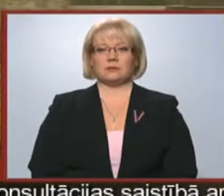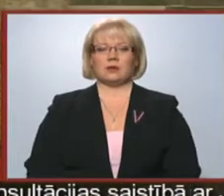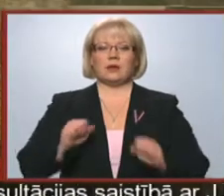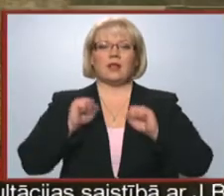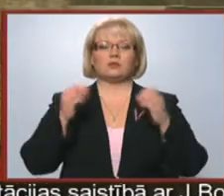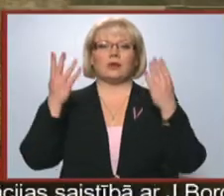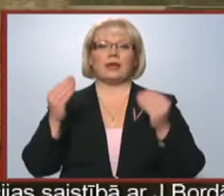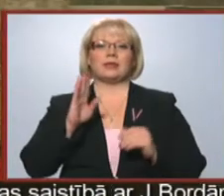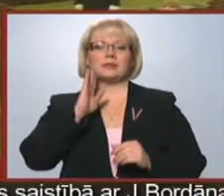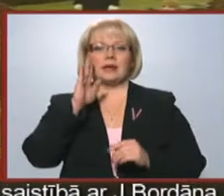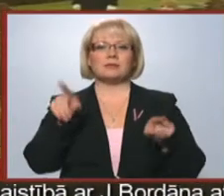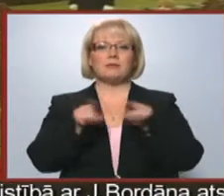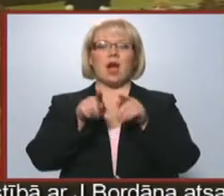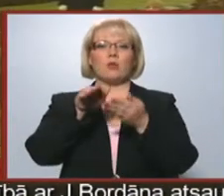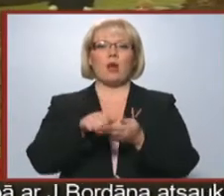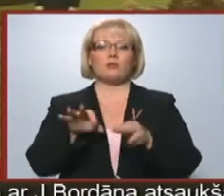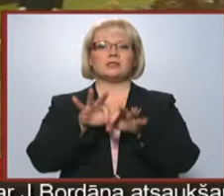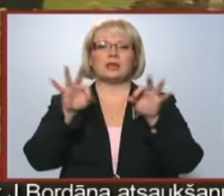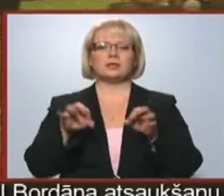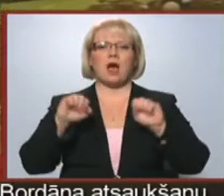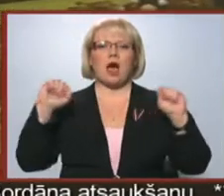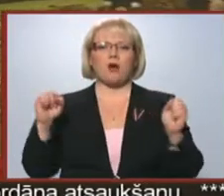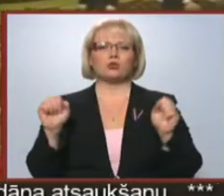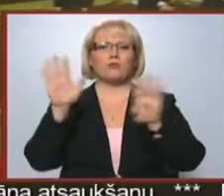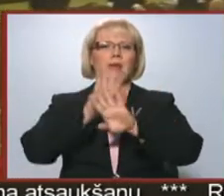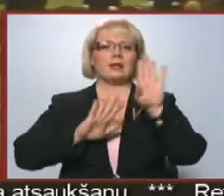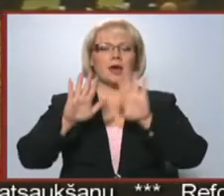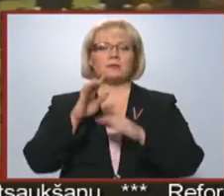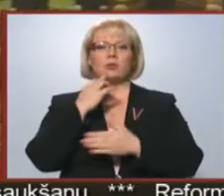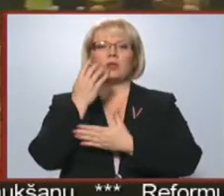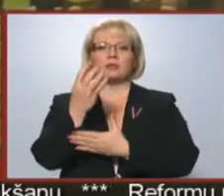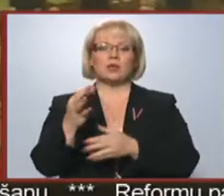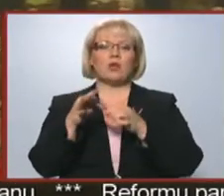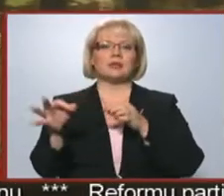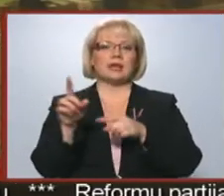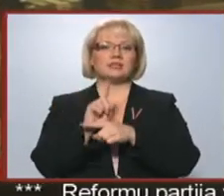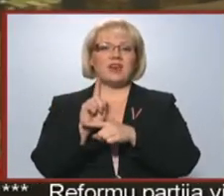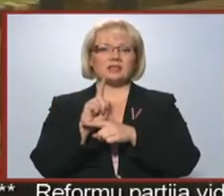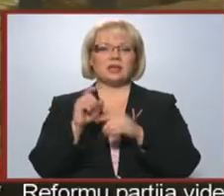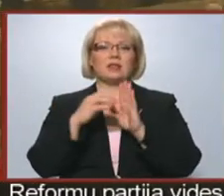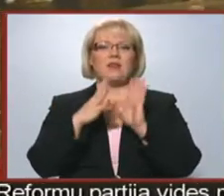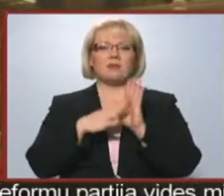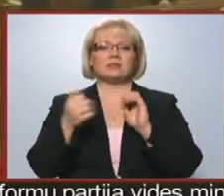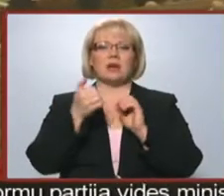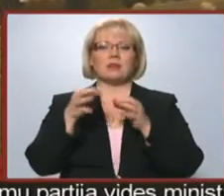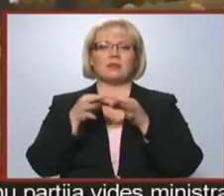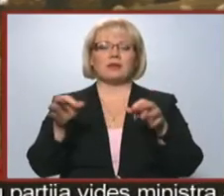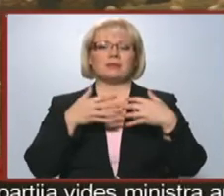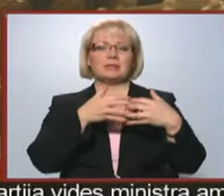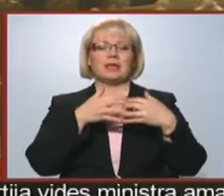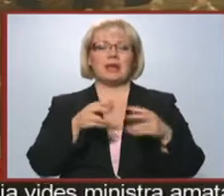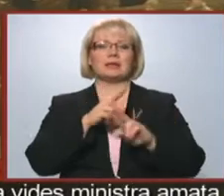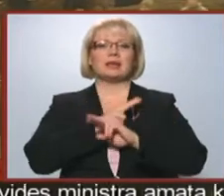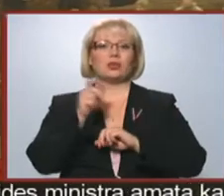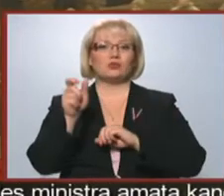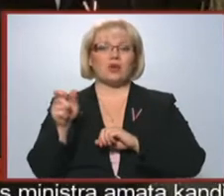Lāčplēša dienas rīts brāļu kapos iesākās augsts un miglains, bet nolikt ziedus un aizdegt svecītes 19. Gada brīvības cīņās kritušajiem